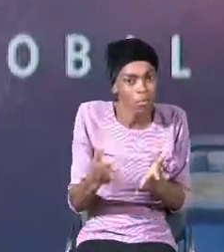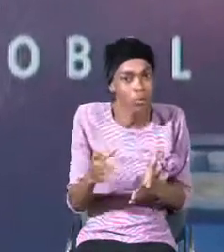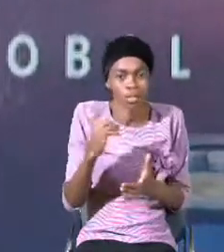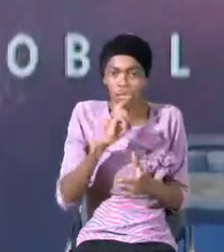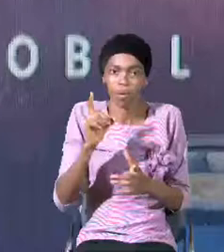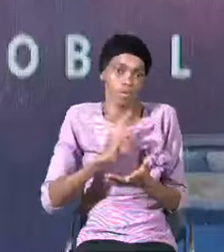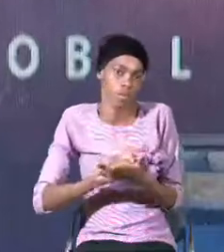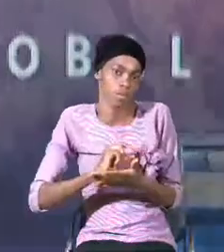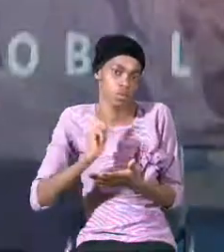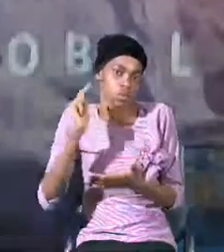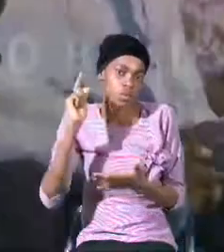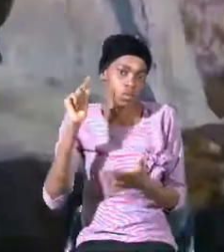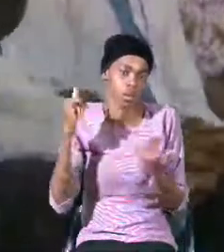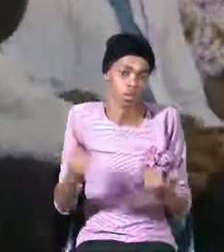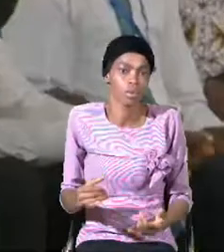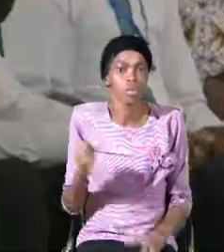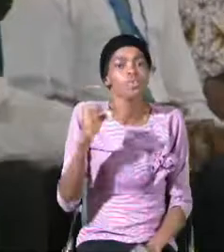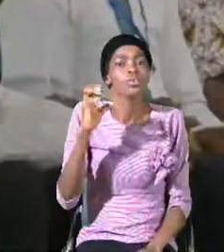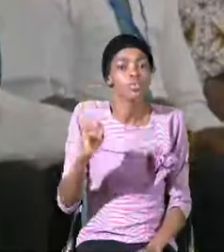Verset 21.